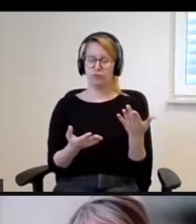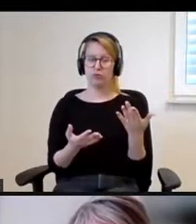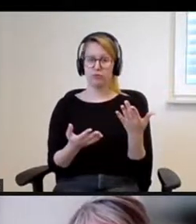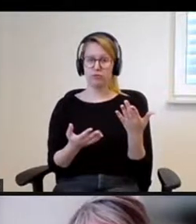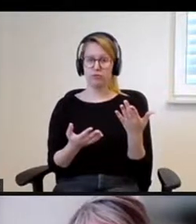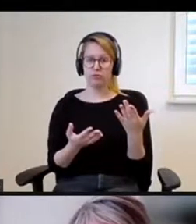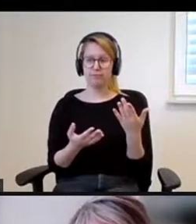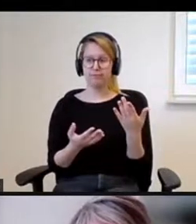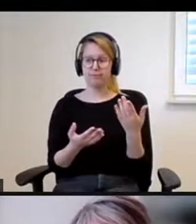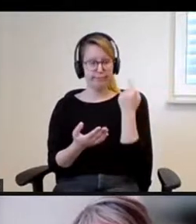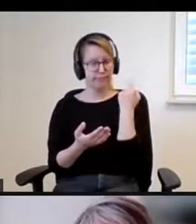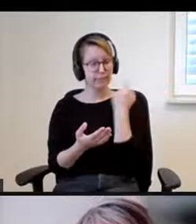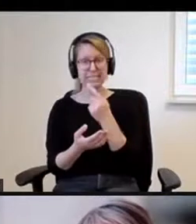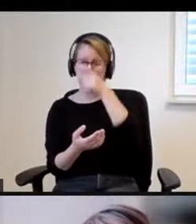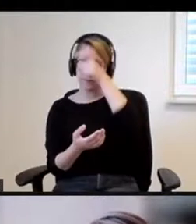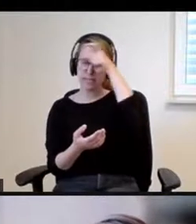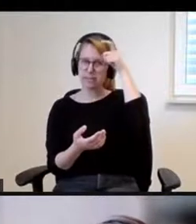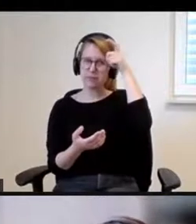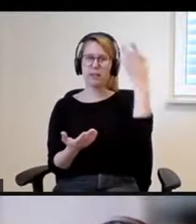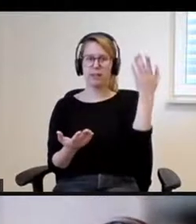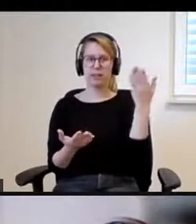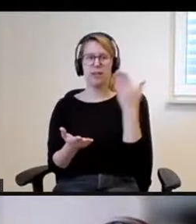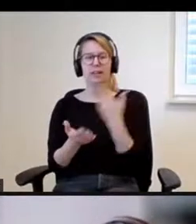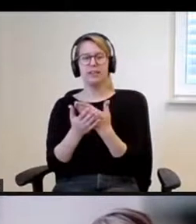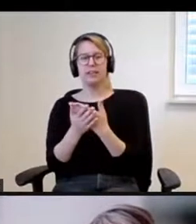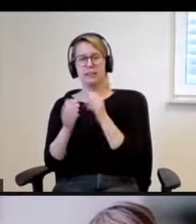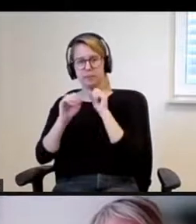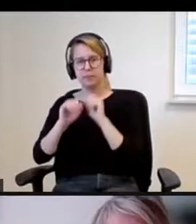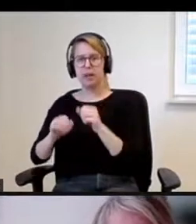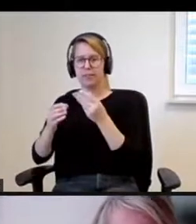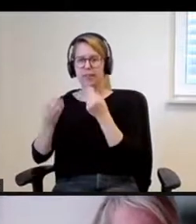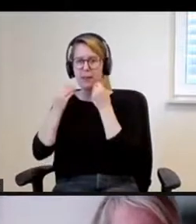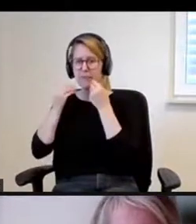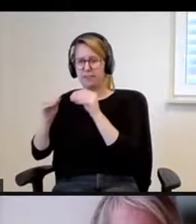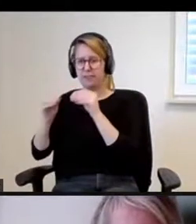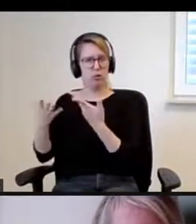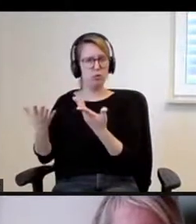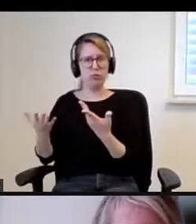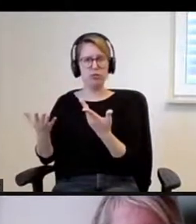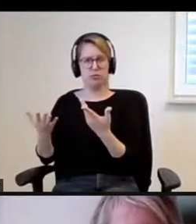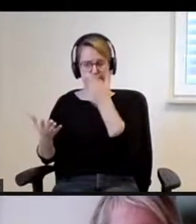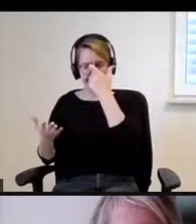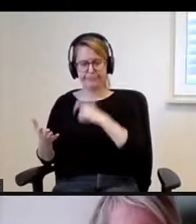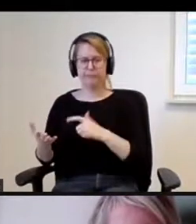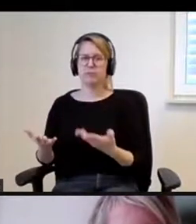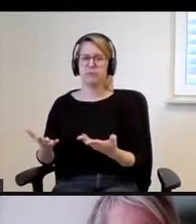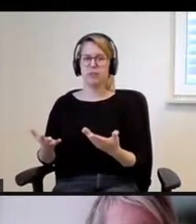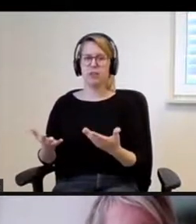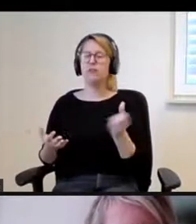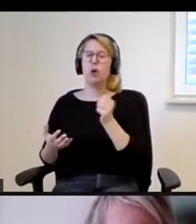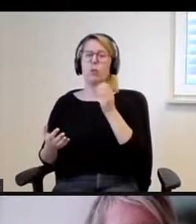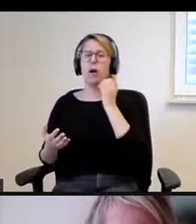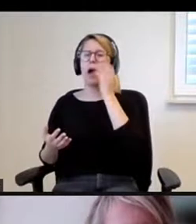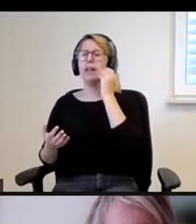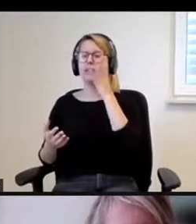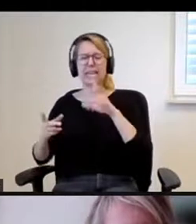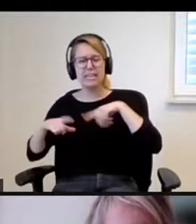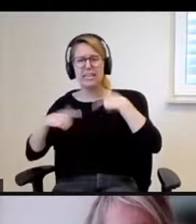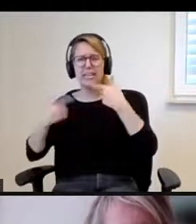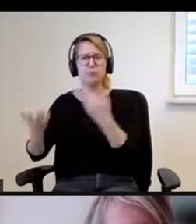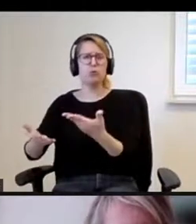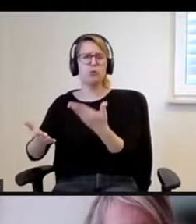le vivent au quotidien. Ils peuvent aussi nous dire et nous aider à fixer les priorités qu'il